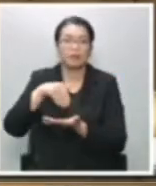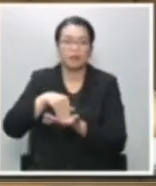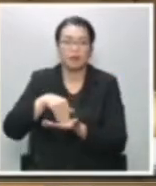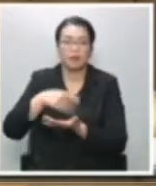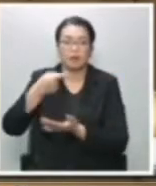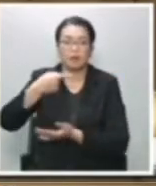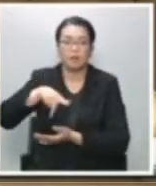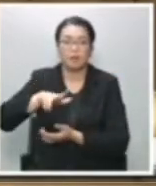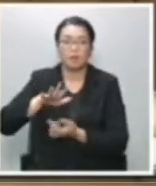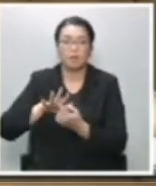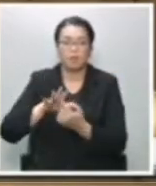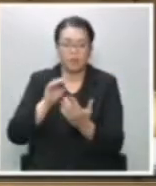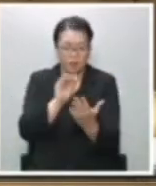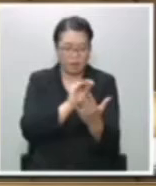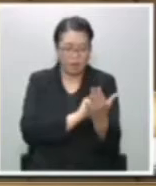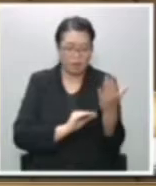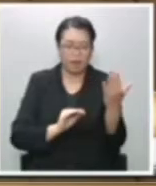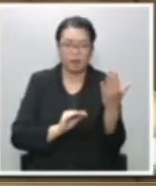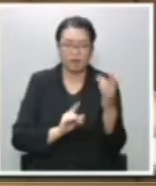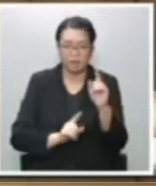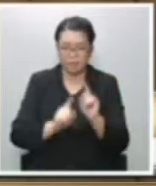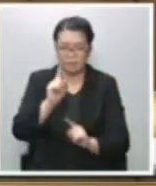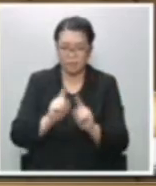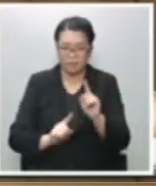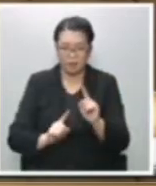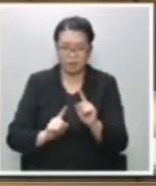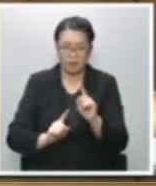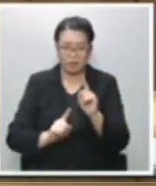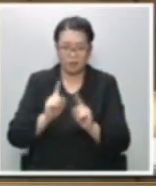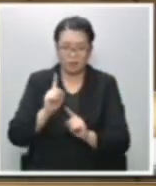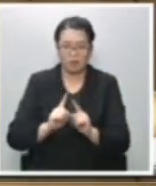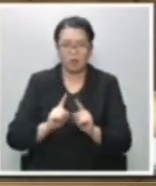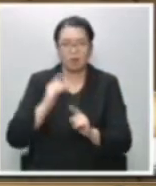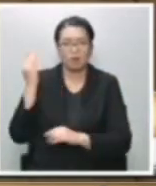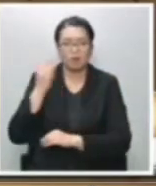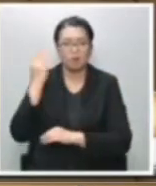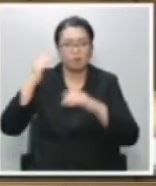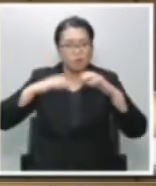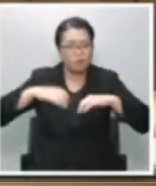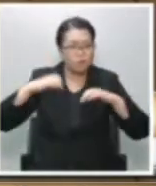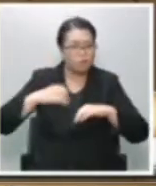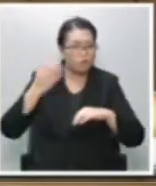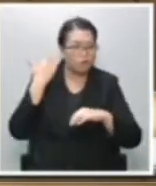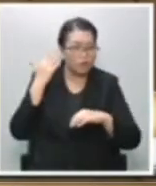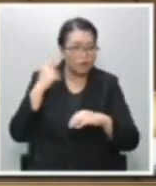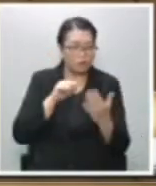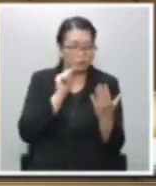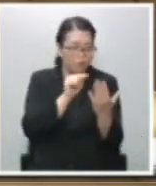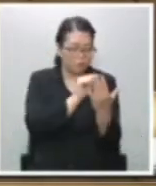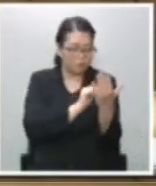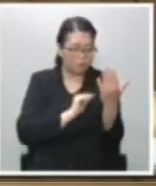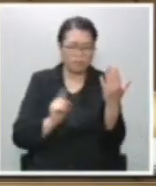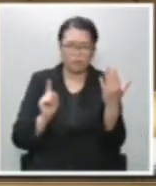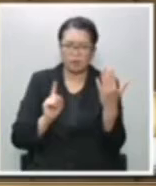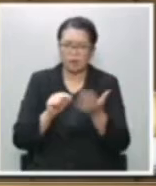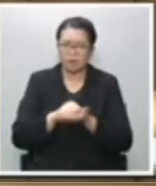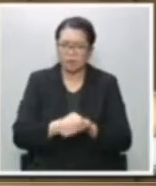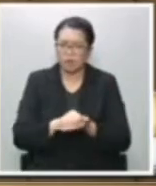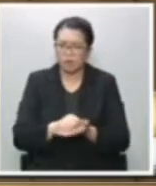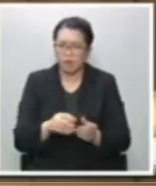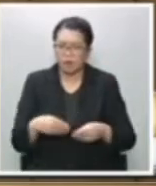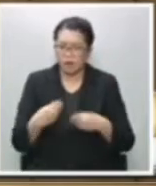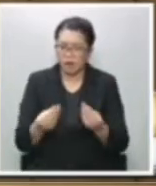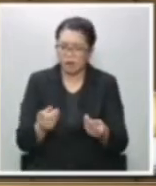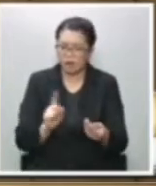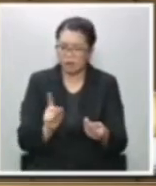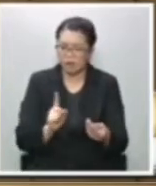ได้ประเมินสถานการณ์ตั้งแต่ปลายฝนที่แล้วว่าสถานการณ์ในพื้นที่ที่เขาให้บริการเนี่ยที่ใดบ้าง